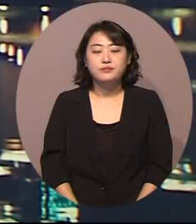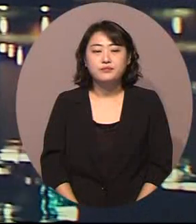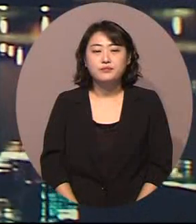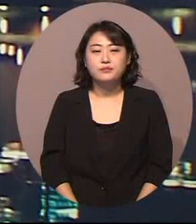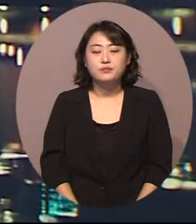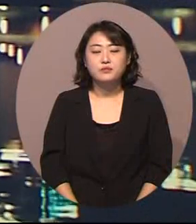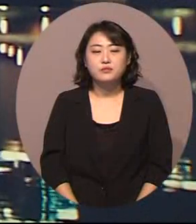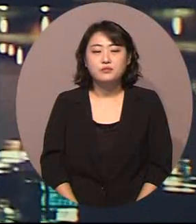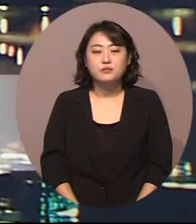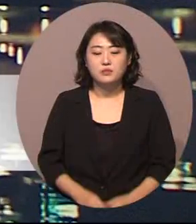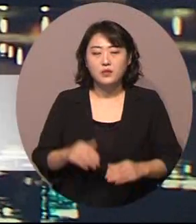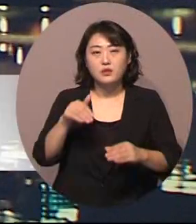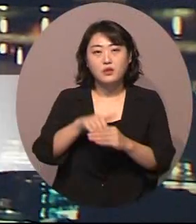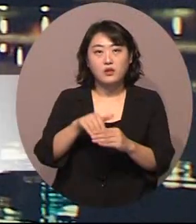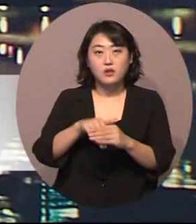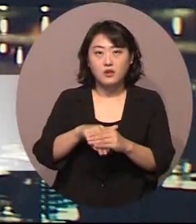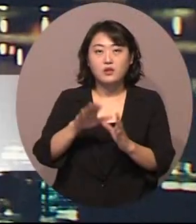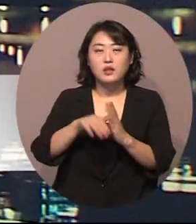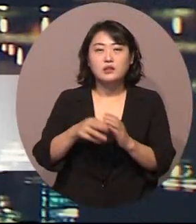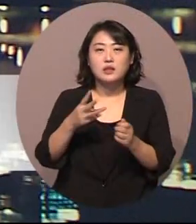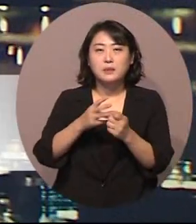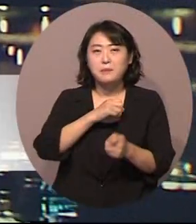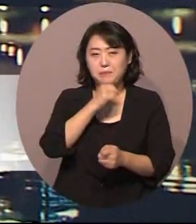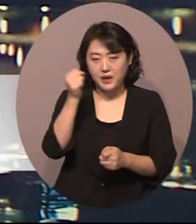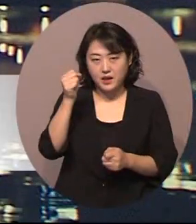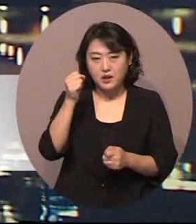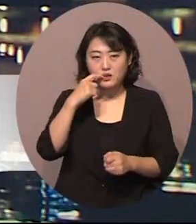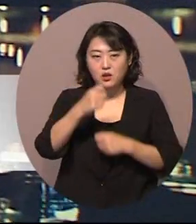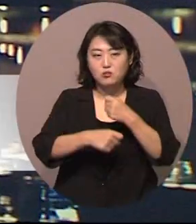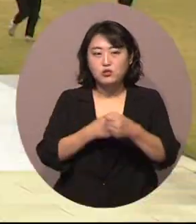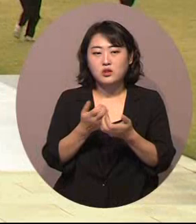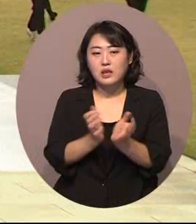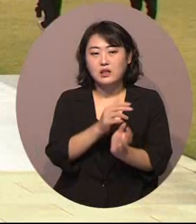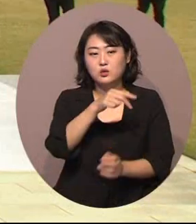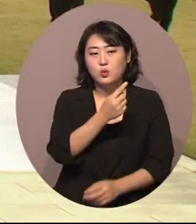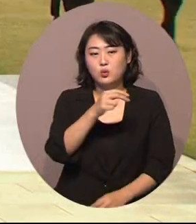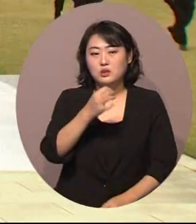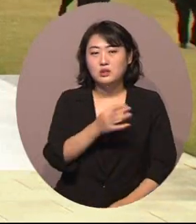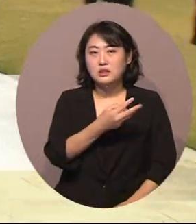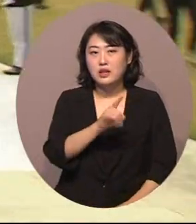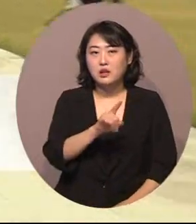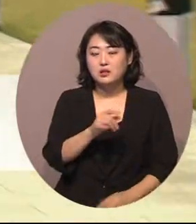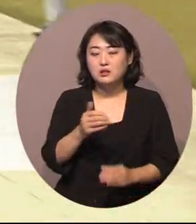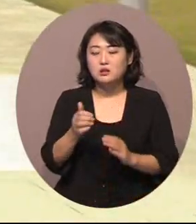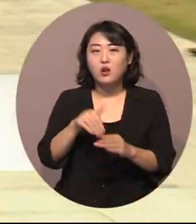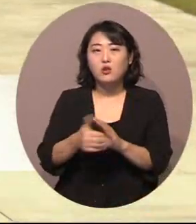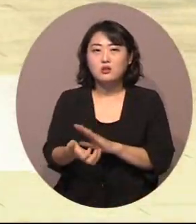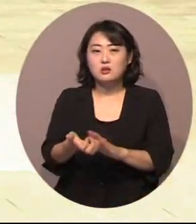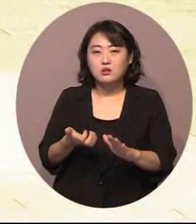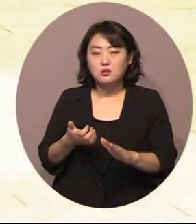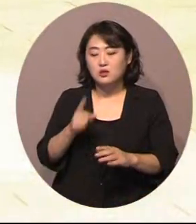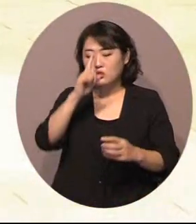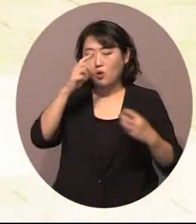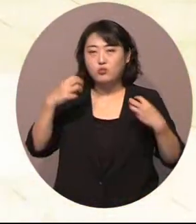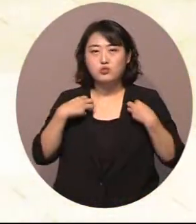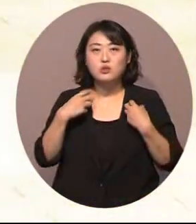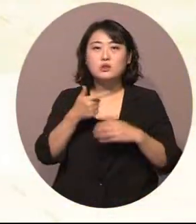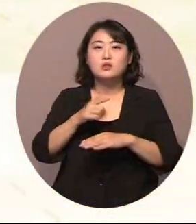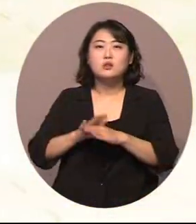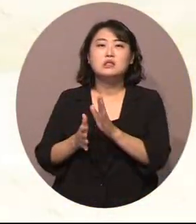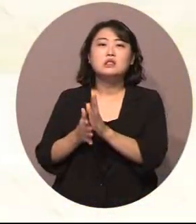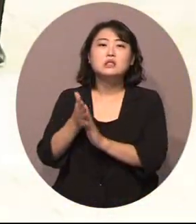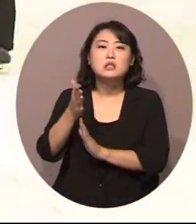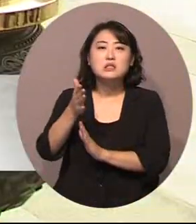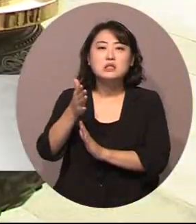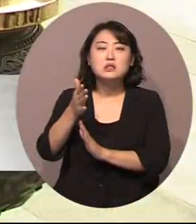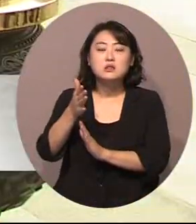이번 총선을 통해 3선에 성공한 더불어민주당 조승래 의원이 선거를 앞두고 정부와 대전시가 지역민들에게